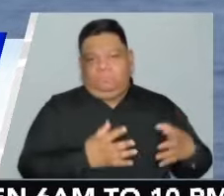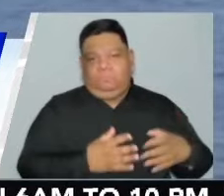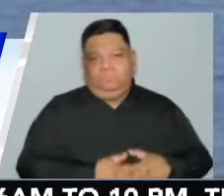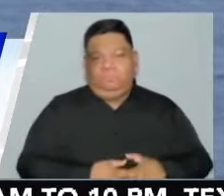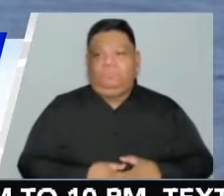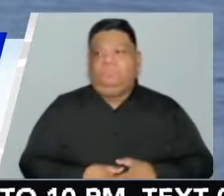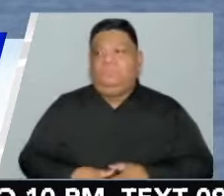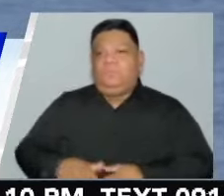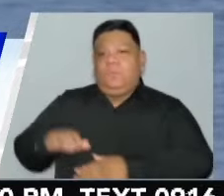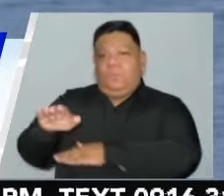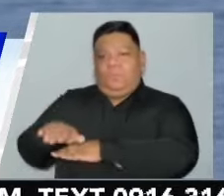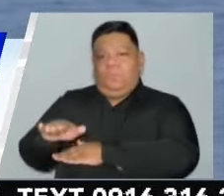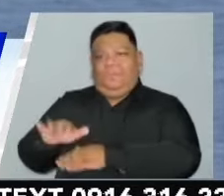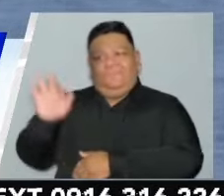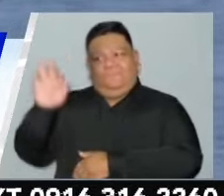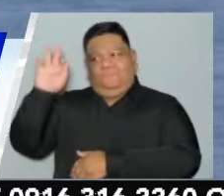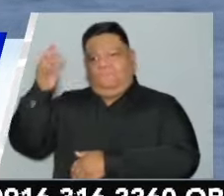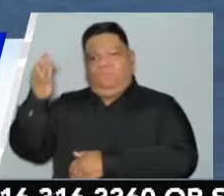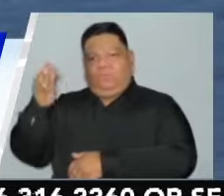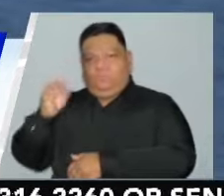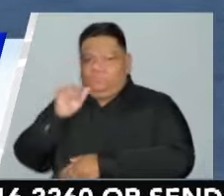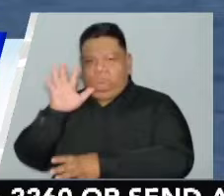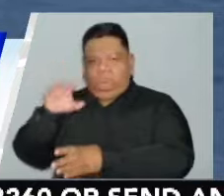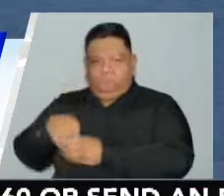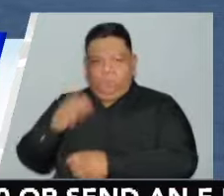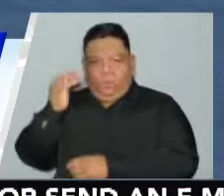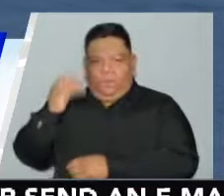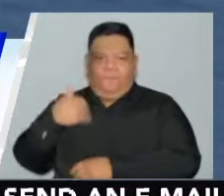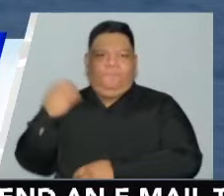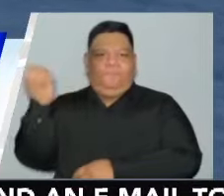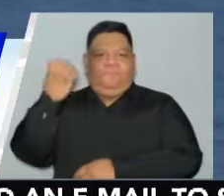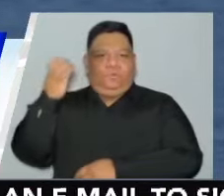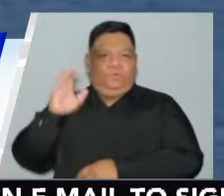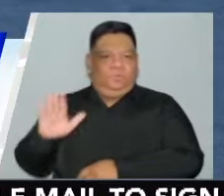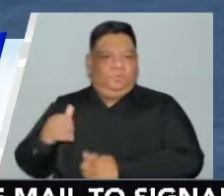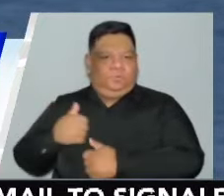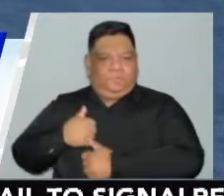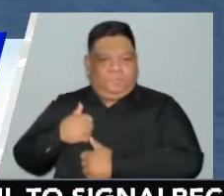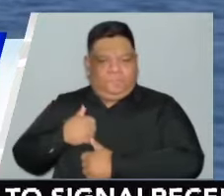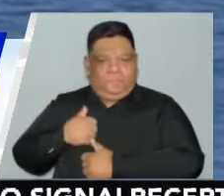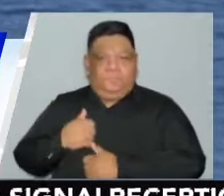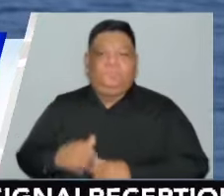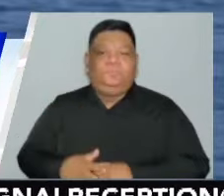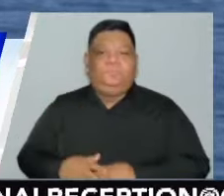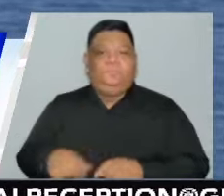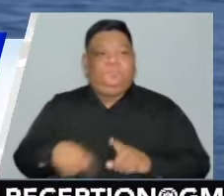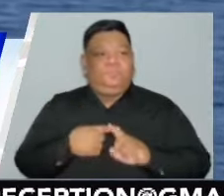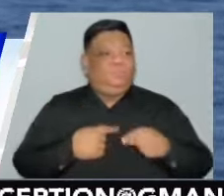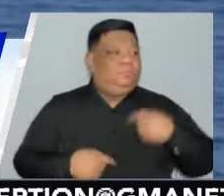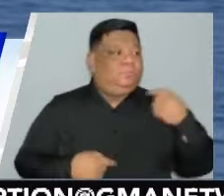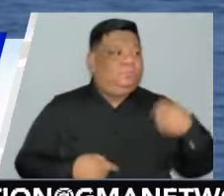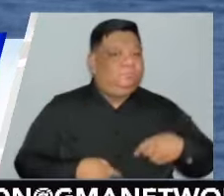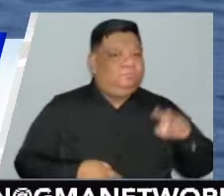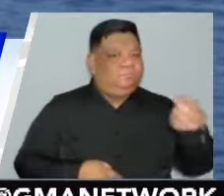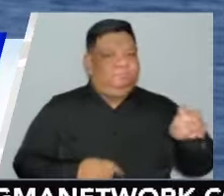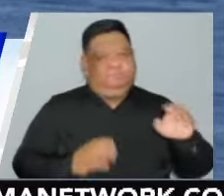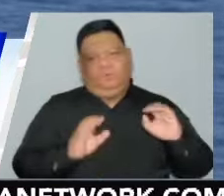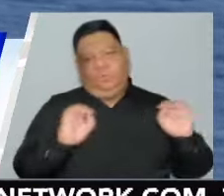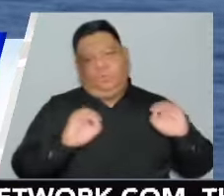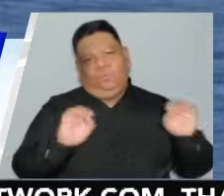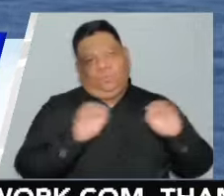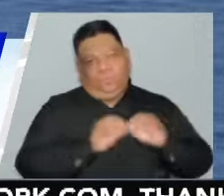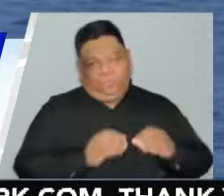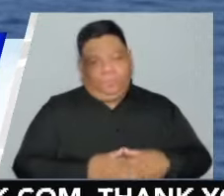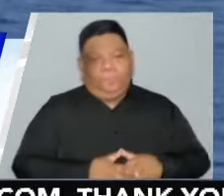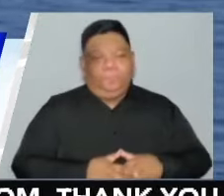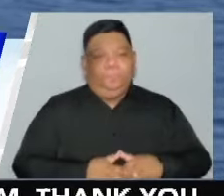medical emergency ang isa nitong sundalo. Hindi na rin namataan ang Chinese frigate. Samantala, habang sinisimula ng search